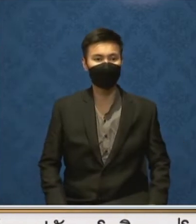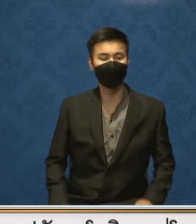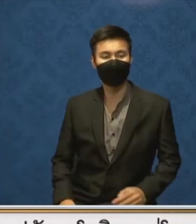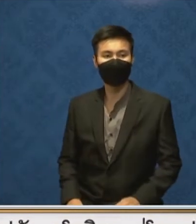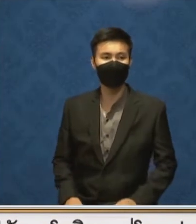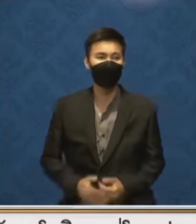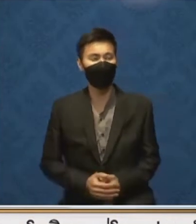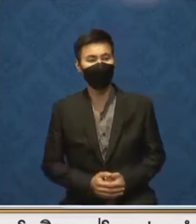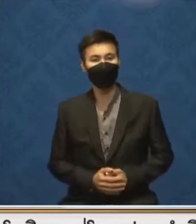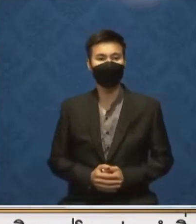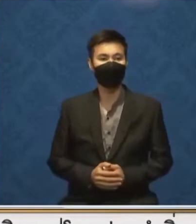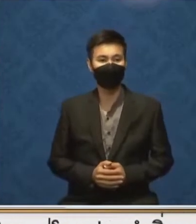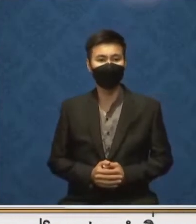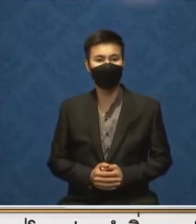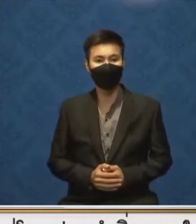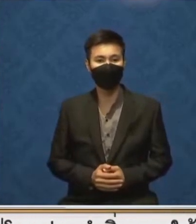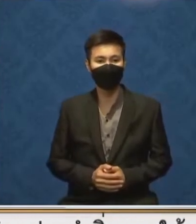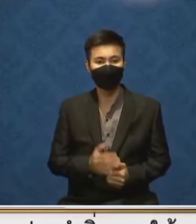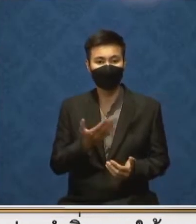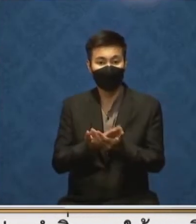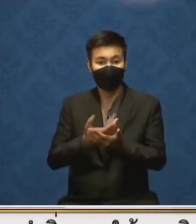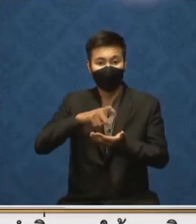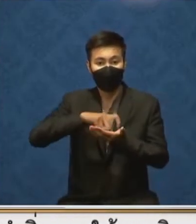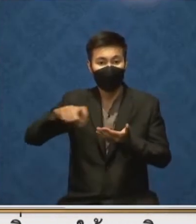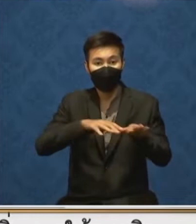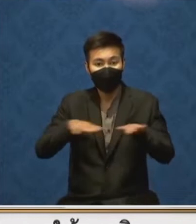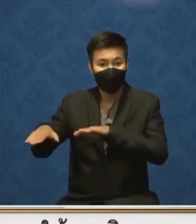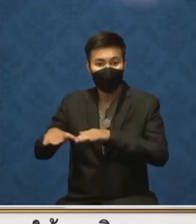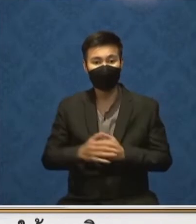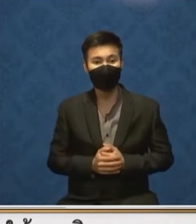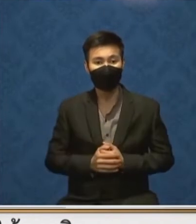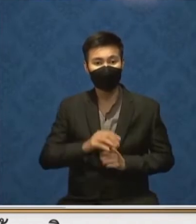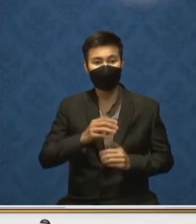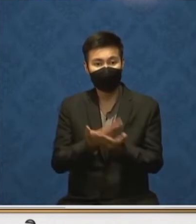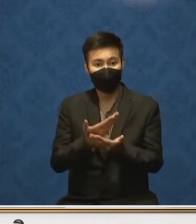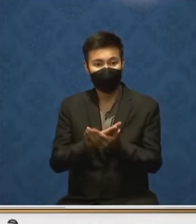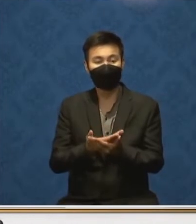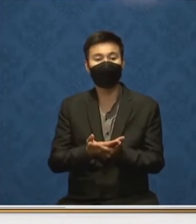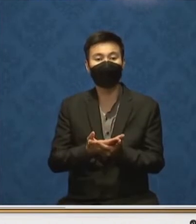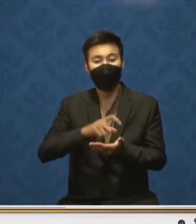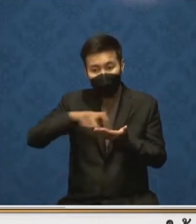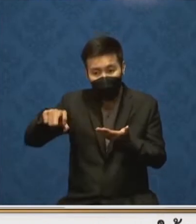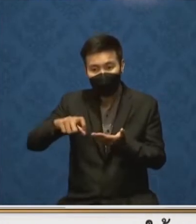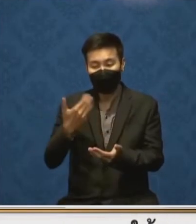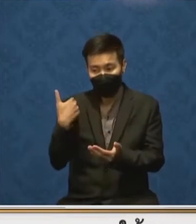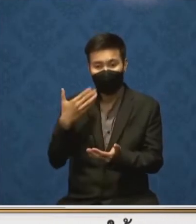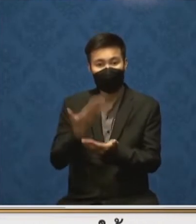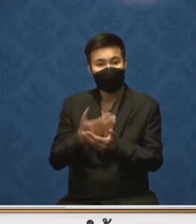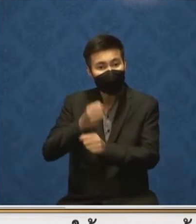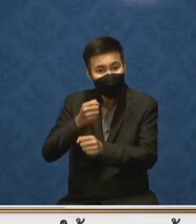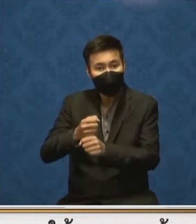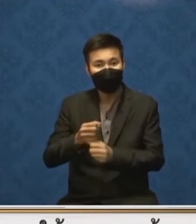มันไม่นาจะใช่เรื่องยากถ้เราโอนไปพรอมๆ การทั้งเงินและงานมมงานอหายอย่างหน